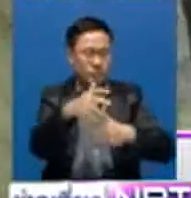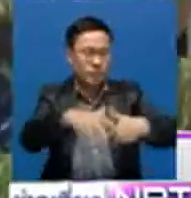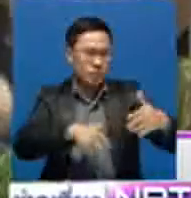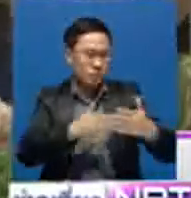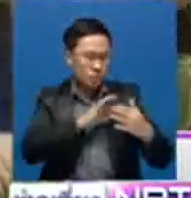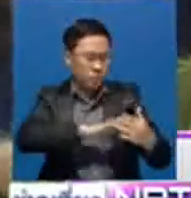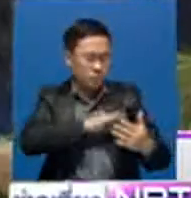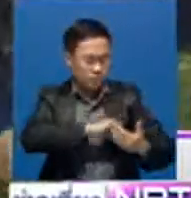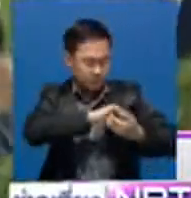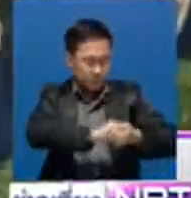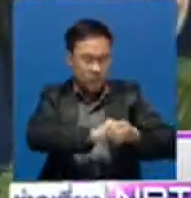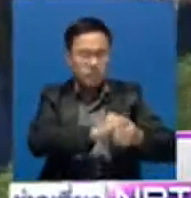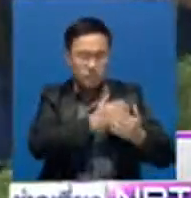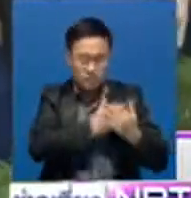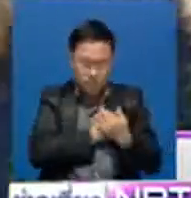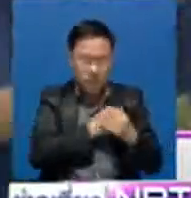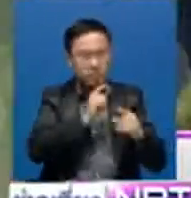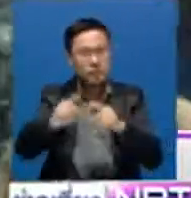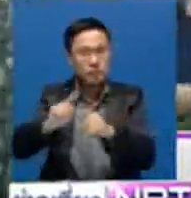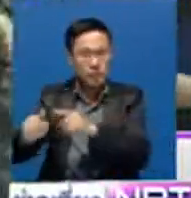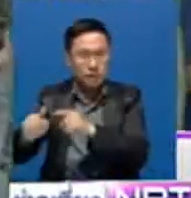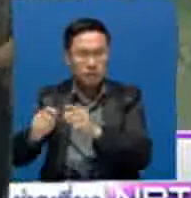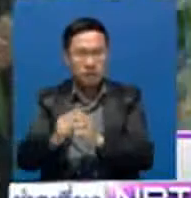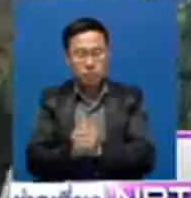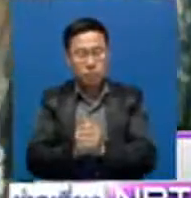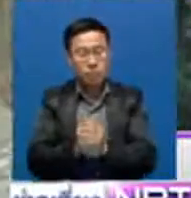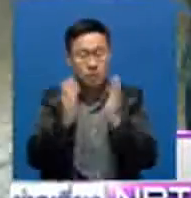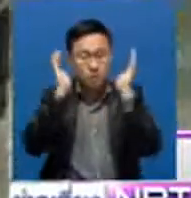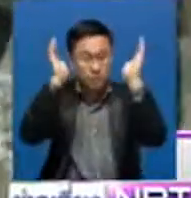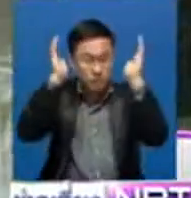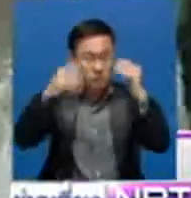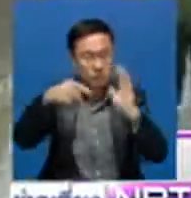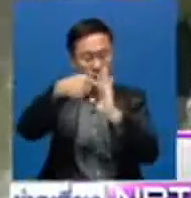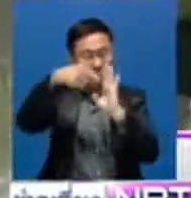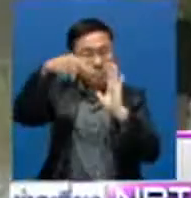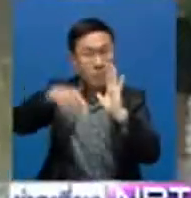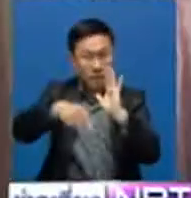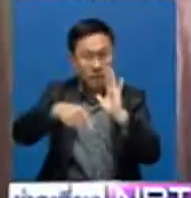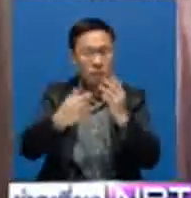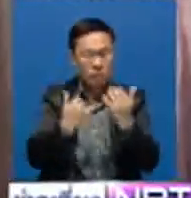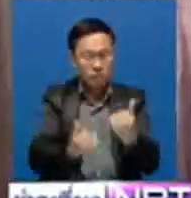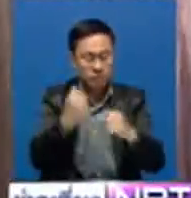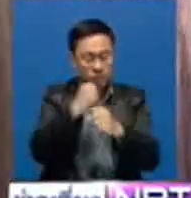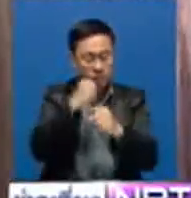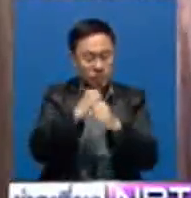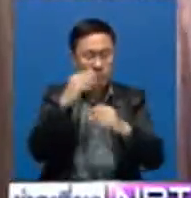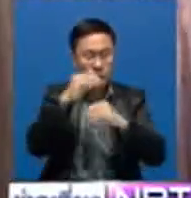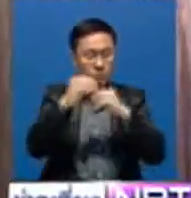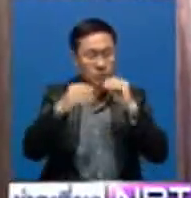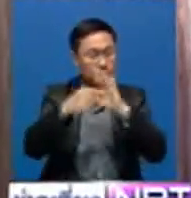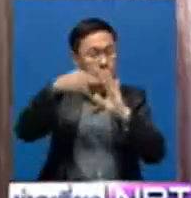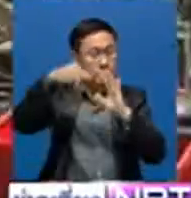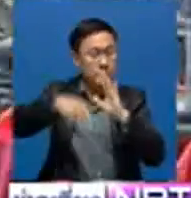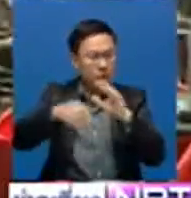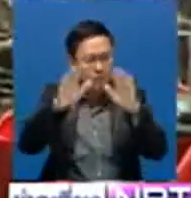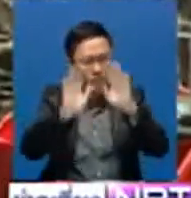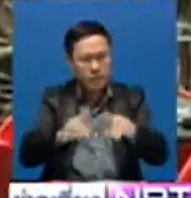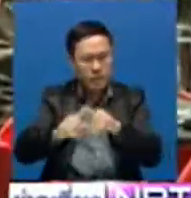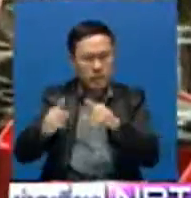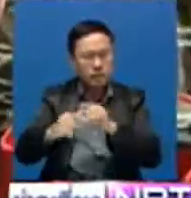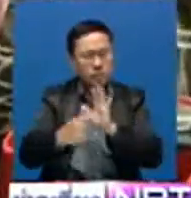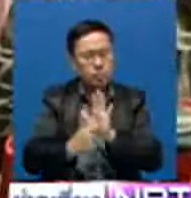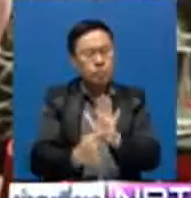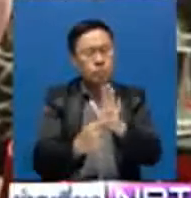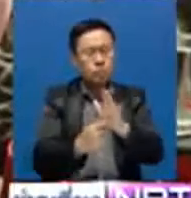กับนโยบายของคสชได้ประชาสัมพันธ์จังหวัดแพร่กล่าวว่าจังหวัดแพร่ได้จัดทำแพร่โมเดลเพื่อสร้างความเชื่อมั่นและความสงบ